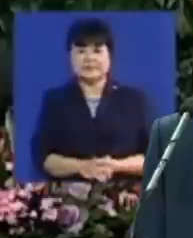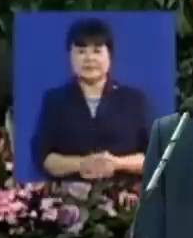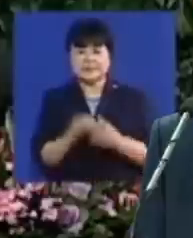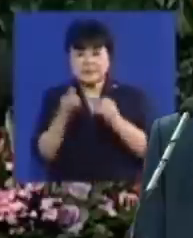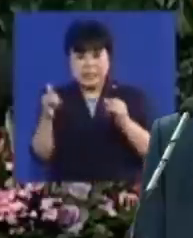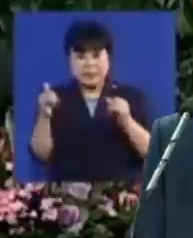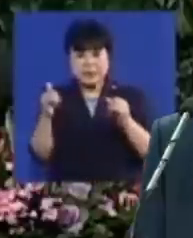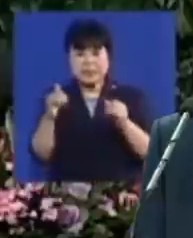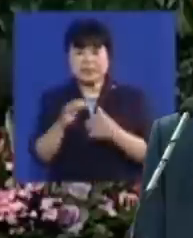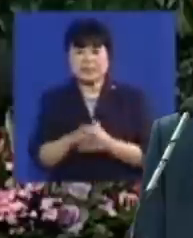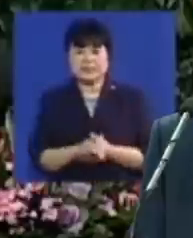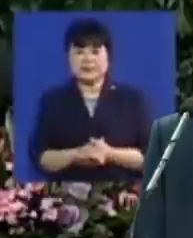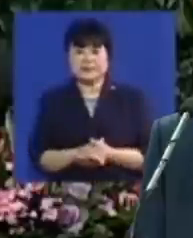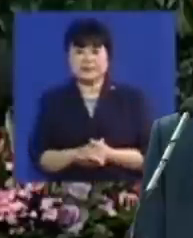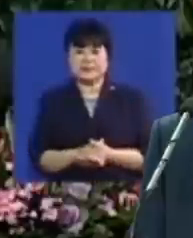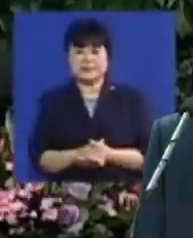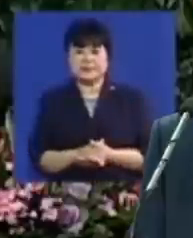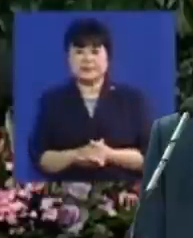사람들이